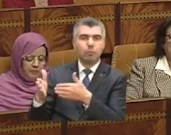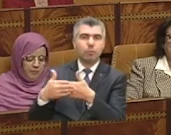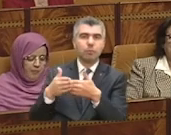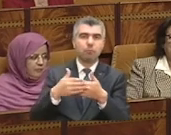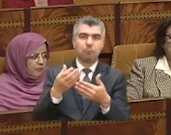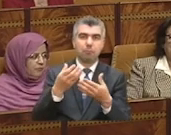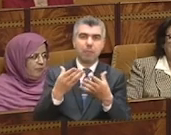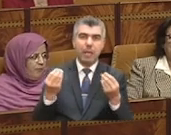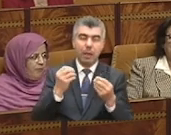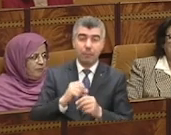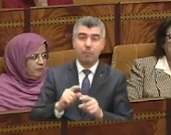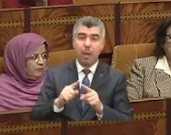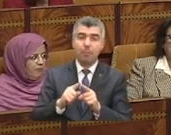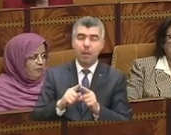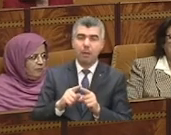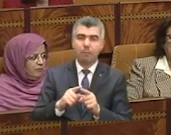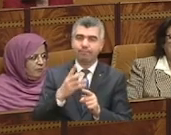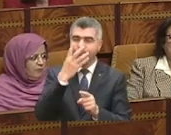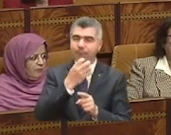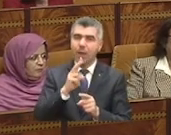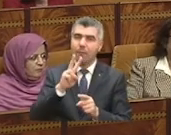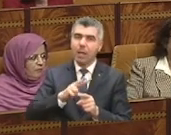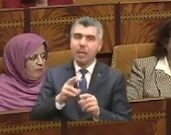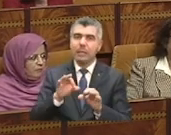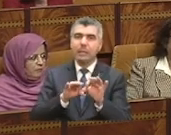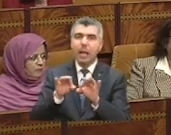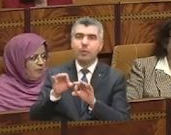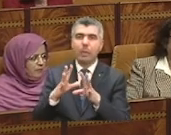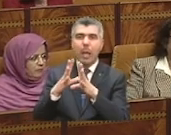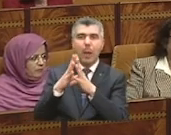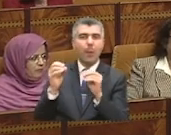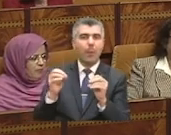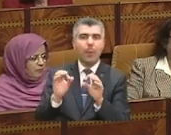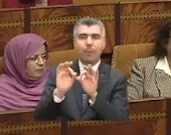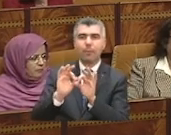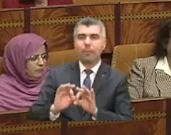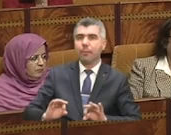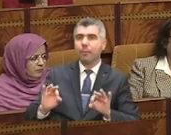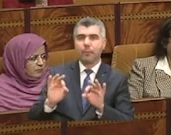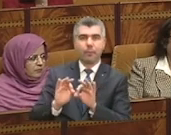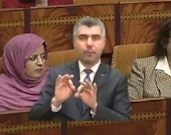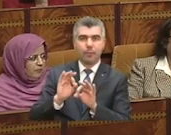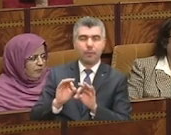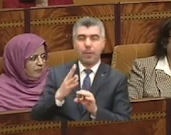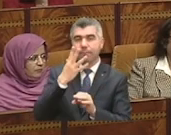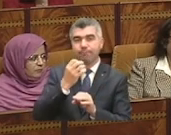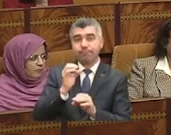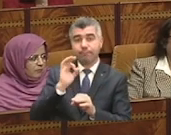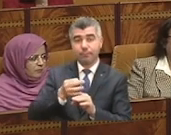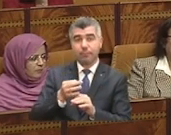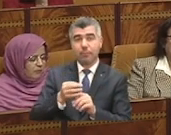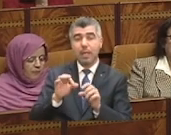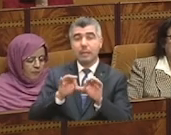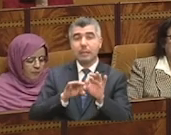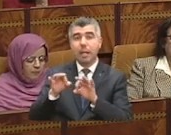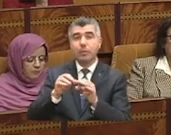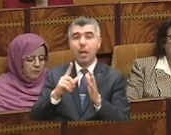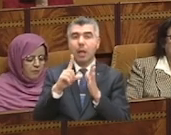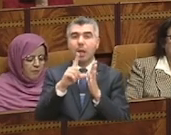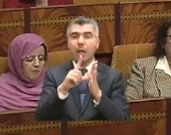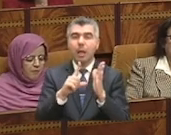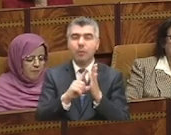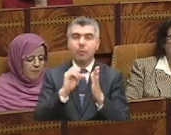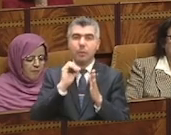لعدم وجود استراتيجية حقيقية أو تفعيل الاستراتيجية الموجودة، نتأسف لعدم تفعيل القانون